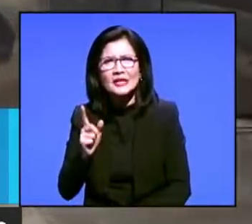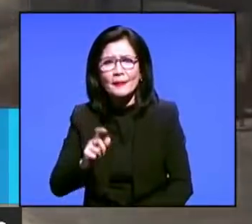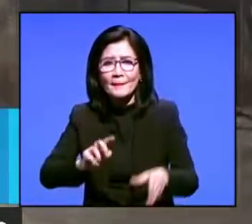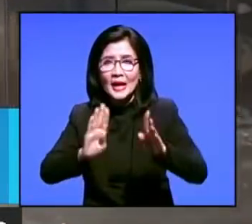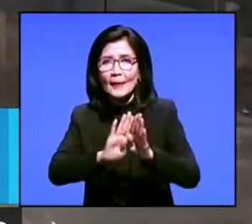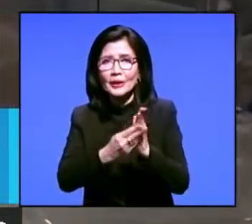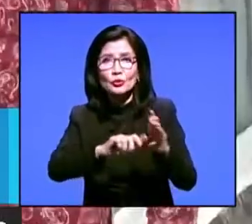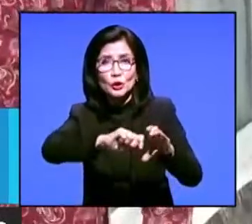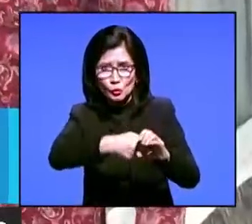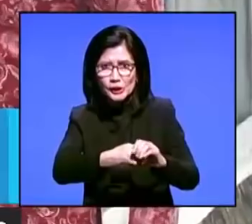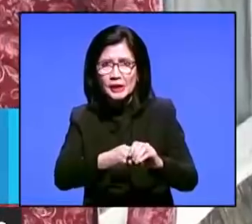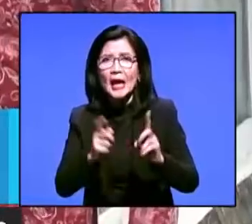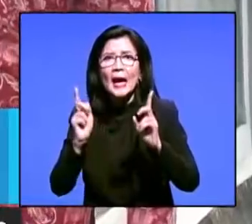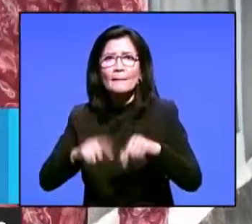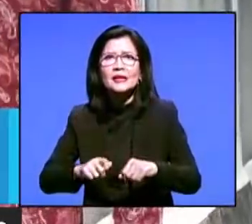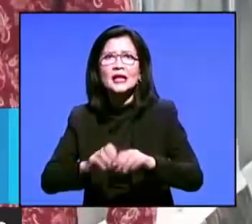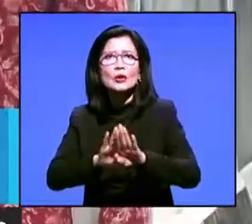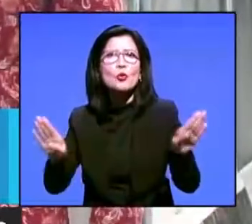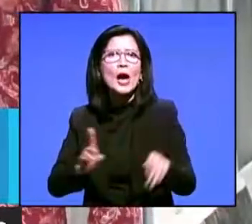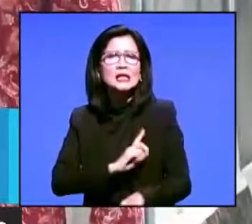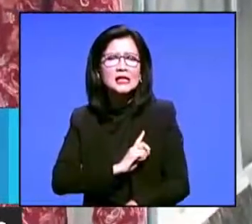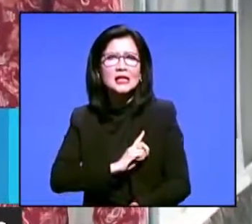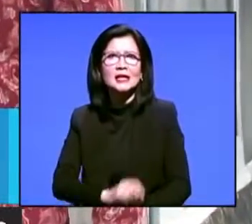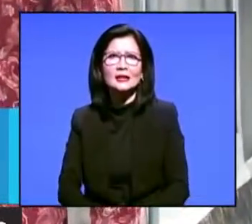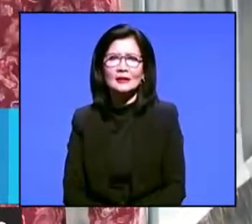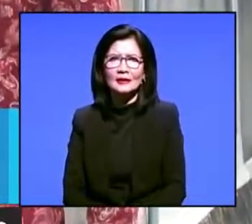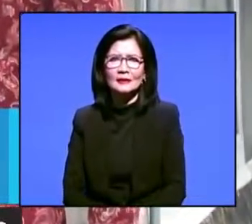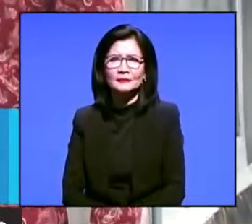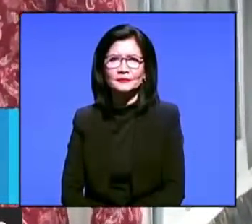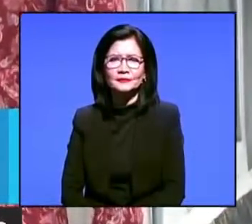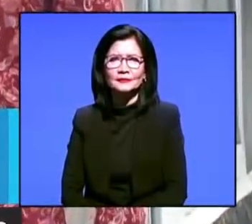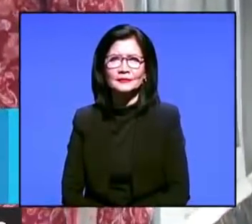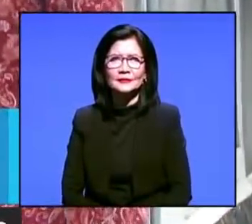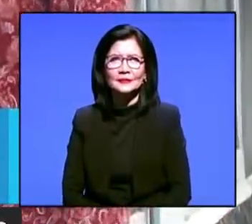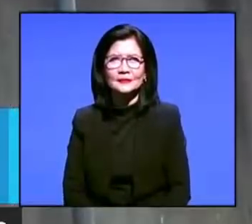dikunci bisa terbuka dengan sendirinya. Ego Nugantara, Gunung Kidul, Yogyakarta.